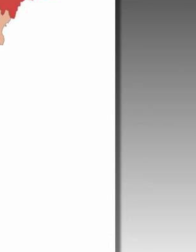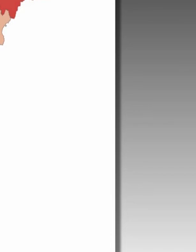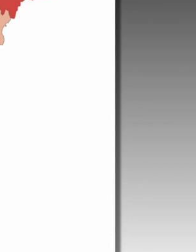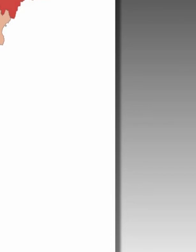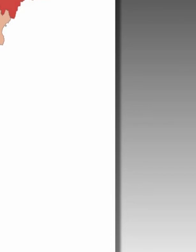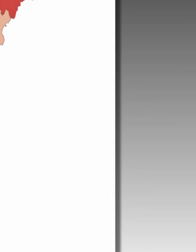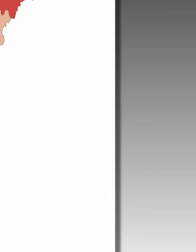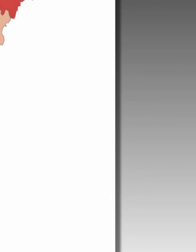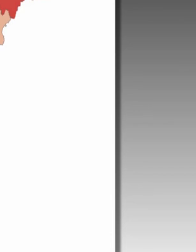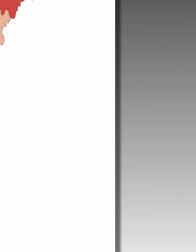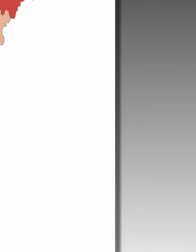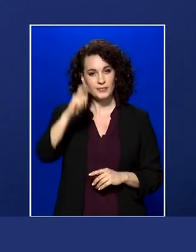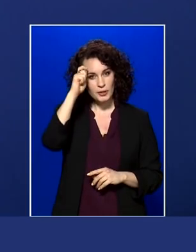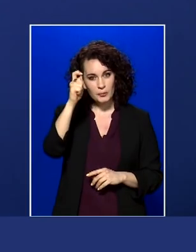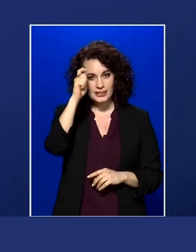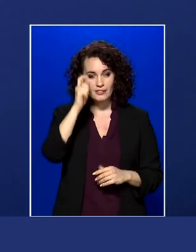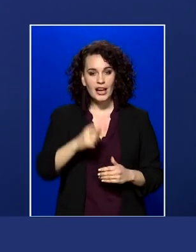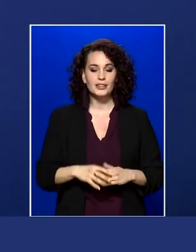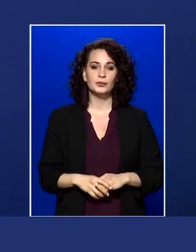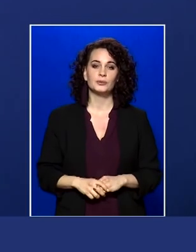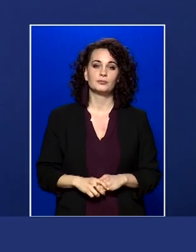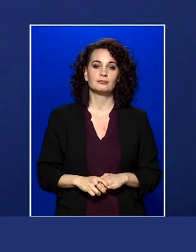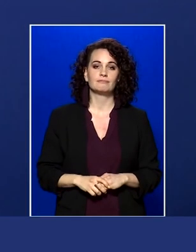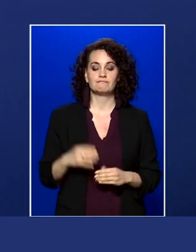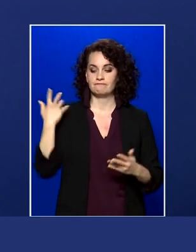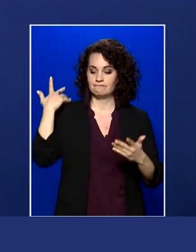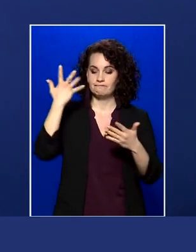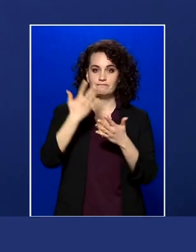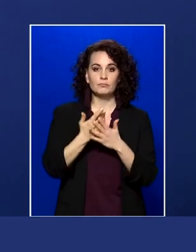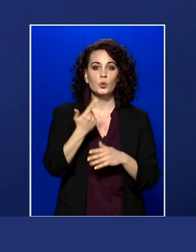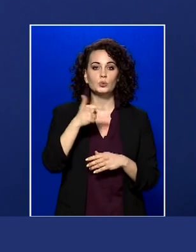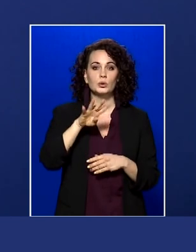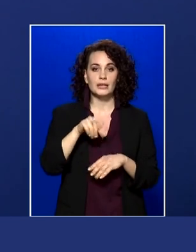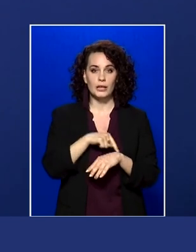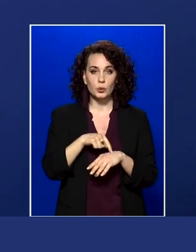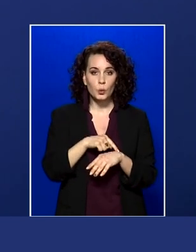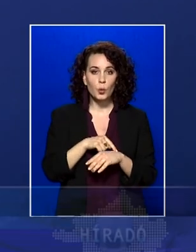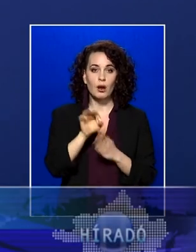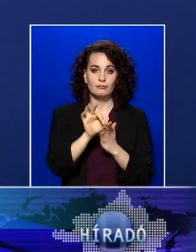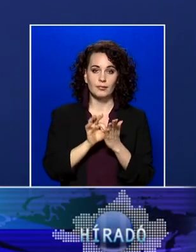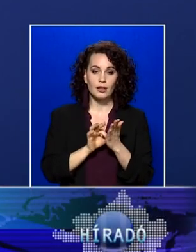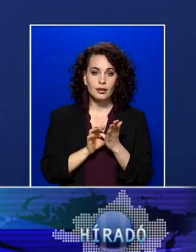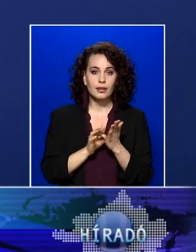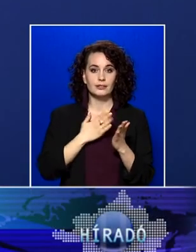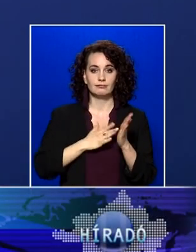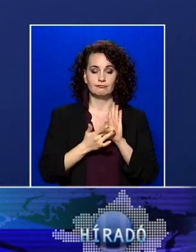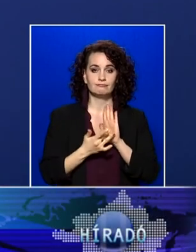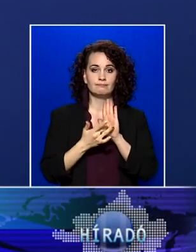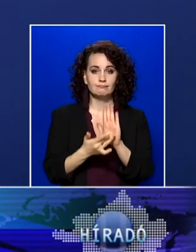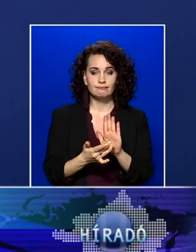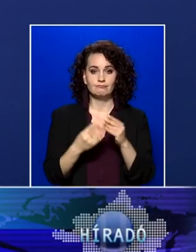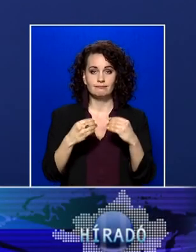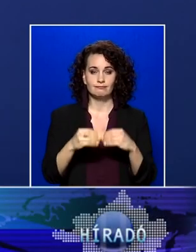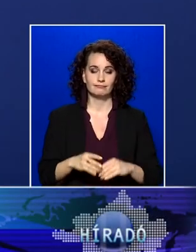25 beazonosított fertőzöttel. Az elmúlt 24 óra adatait ismertetem